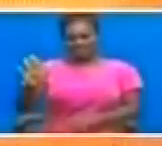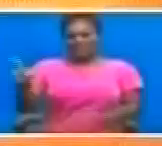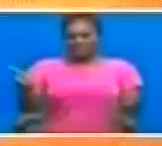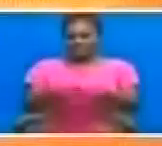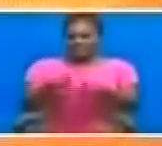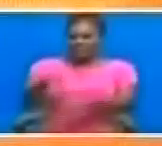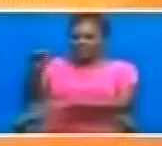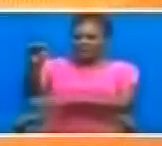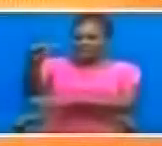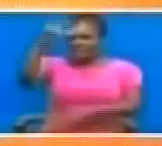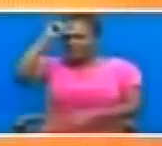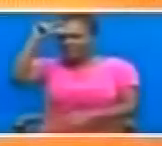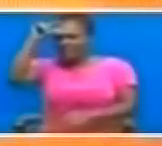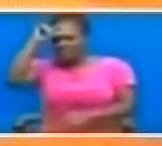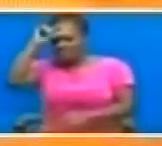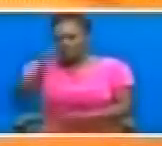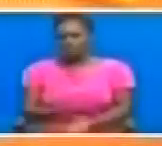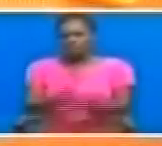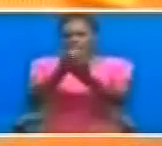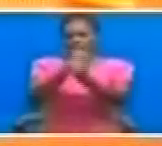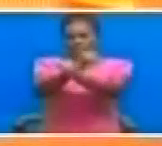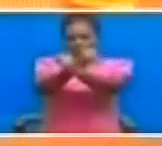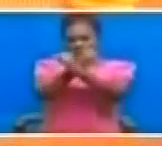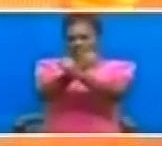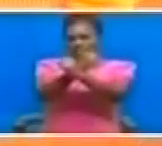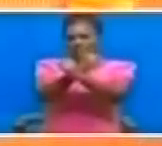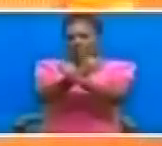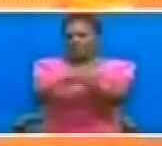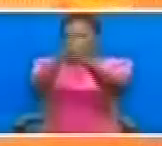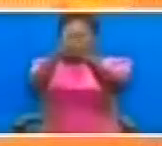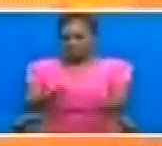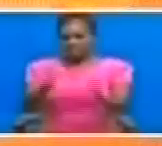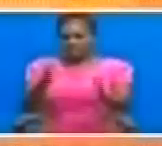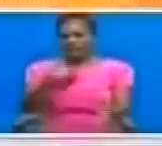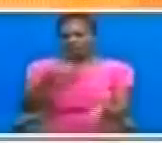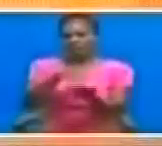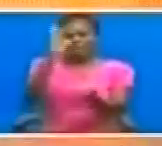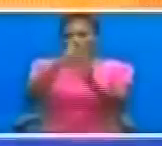wakitoa wito kwa serikali kuchukua hatua za kuwalinda. Mark Namaswa na taarifa hiyo.